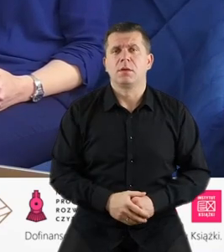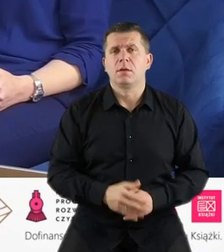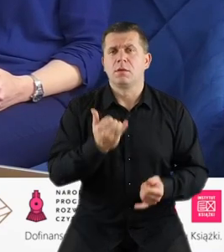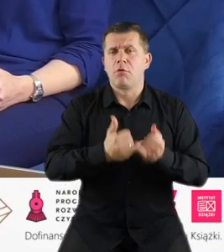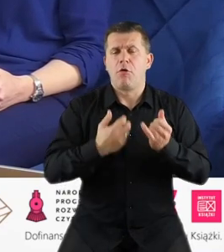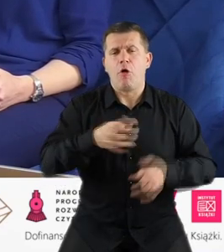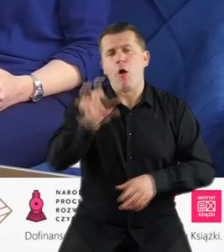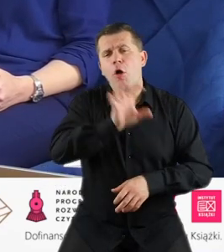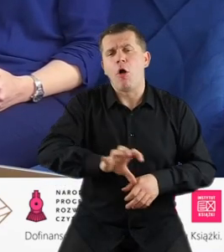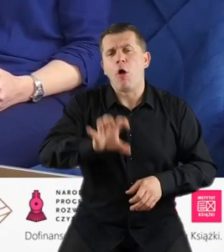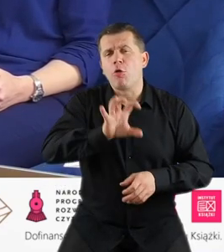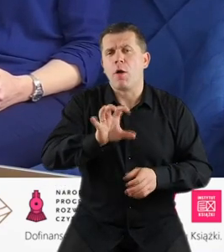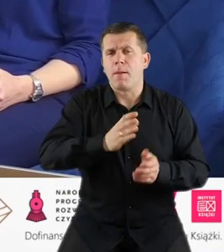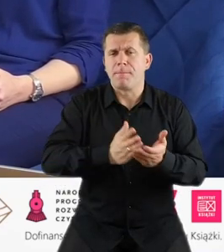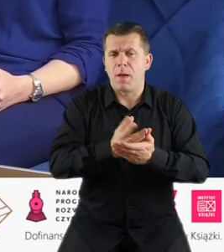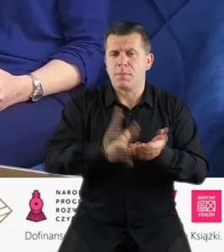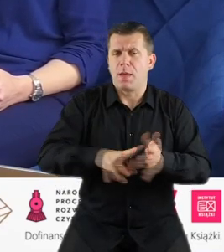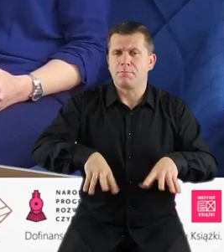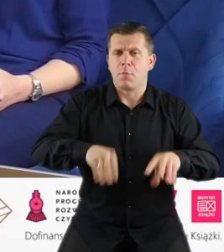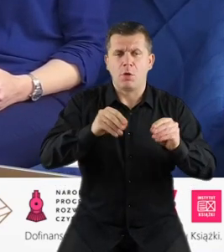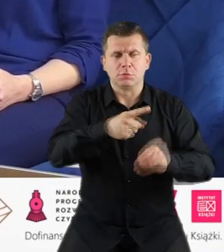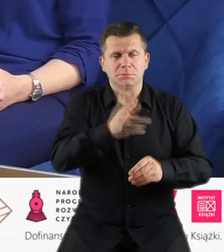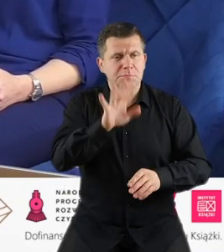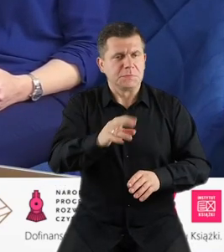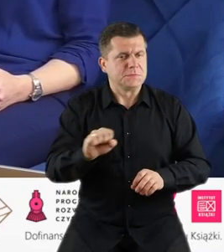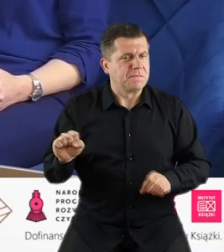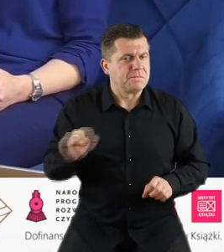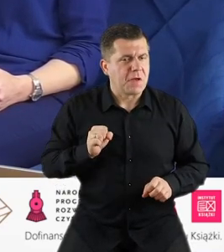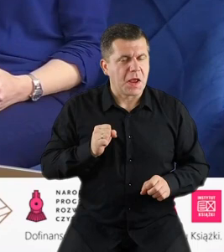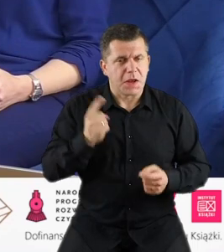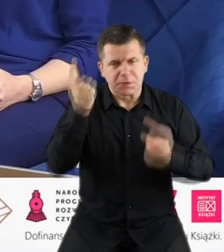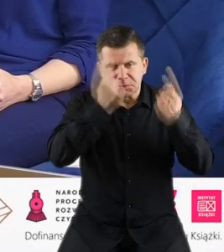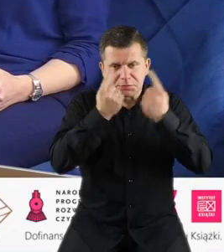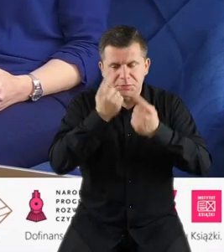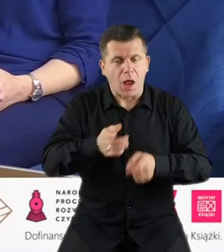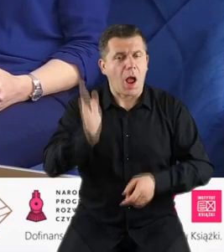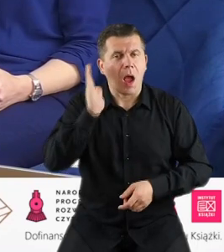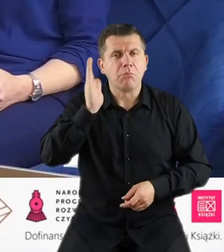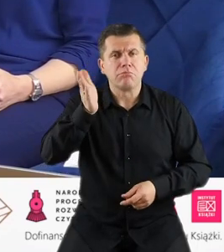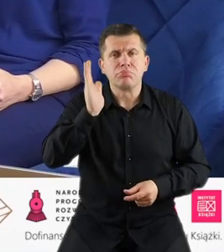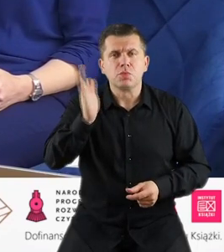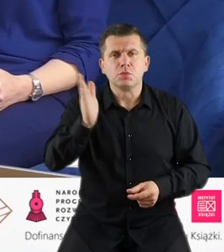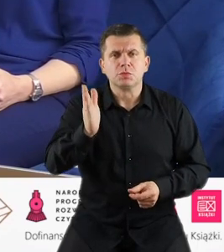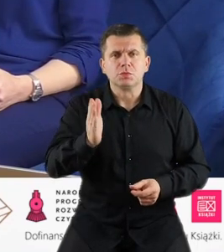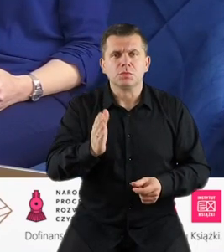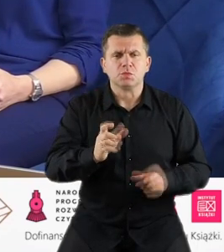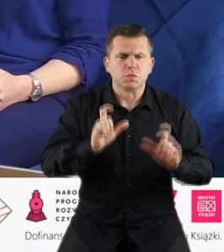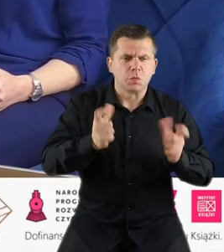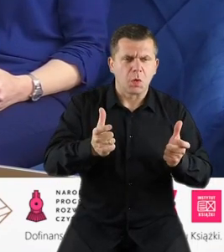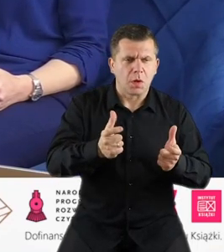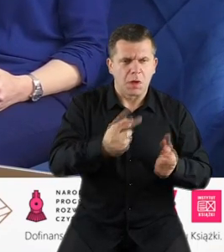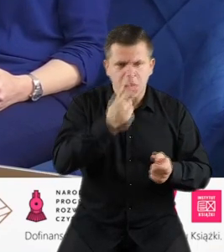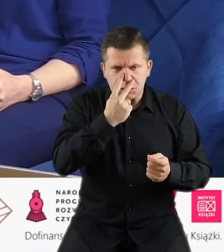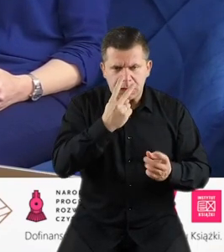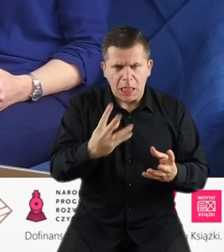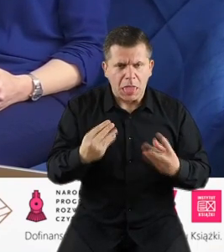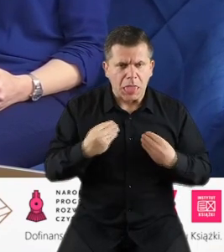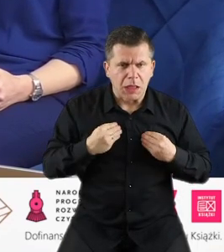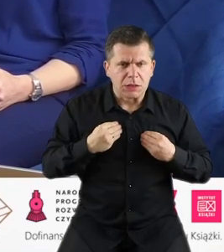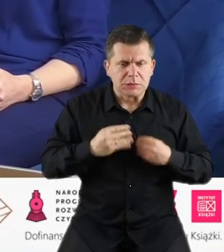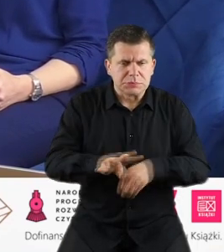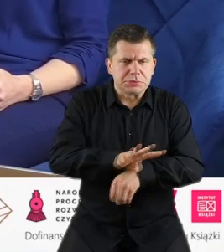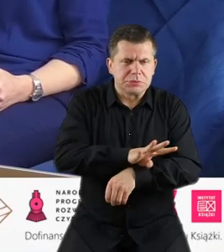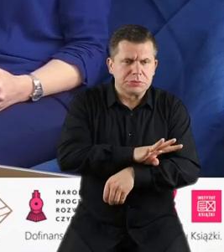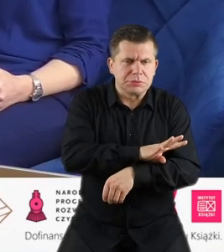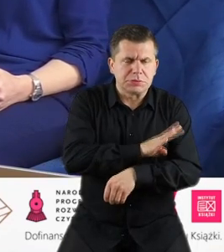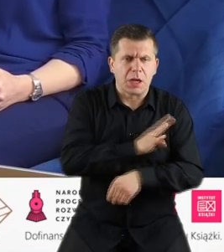kiedy oglądają mapę, na początku są zafascynowani, a później coś wprawia ich w przerażenie, prawda? Tak